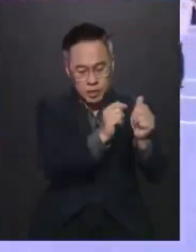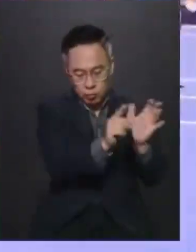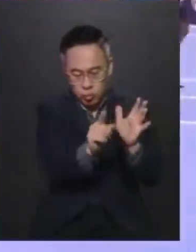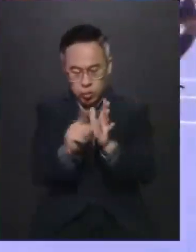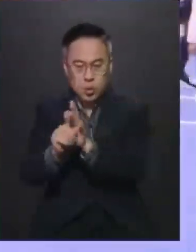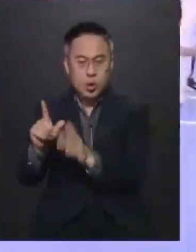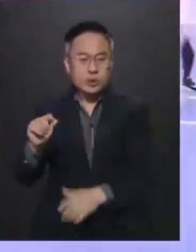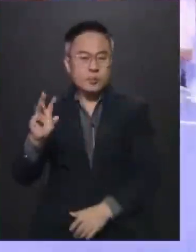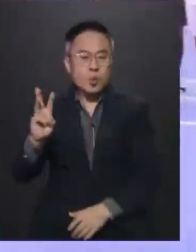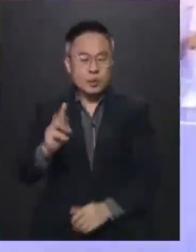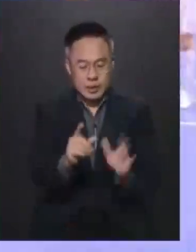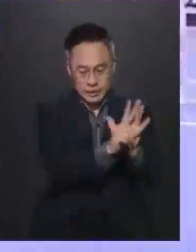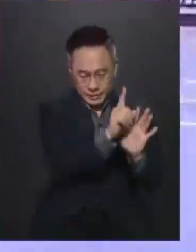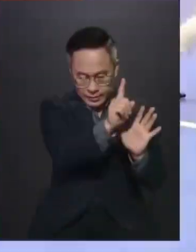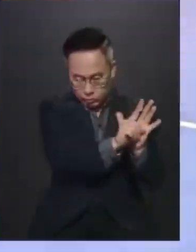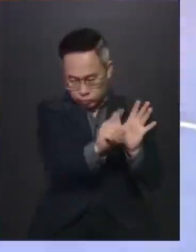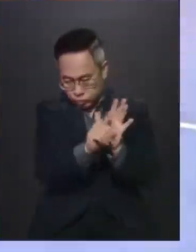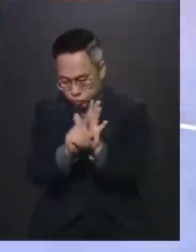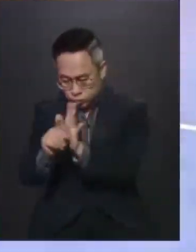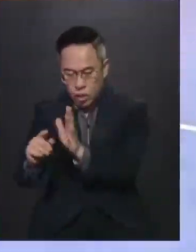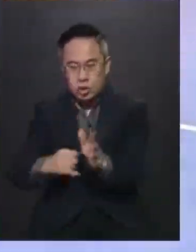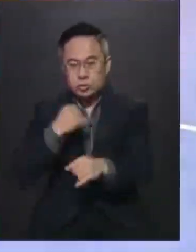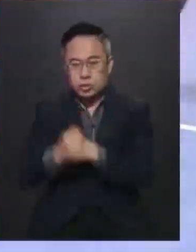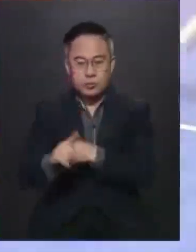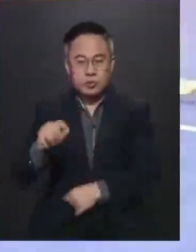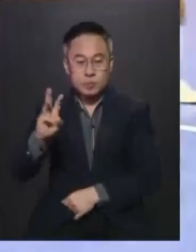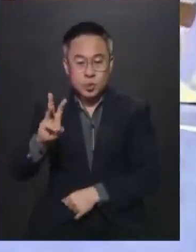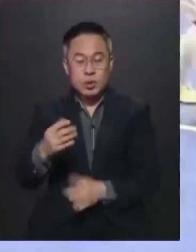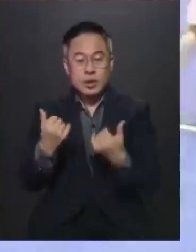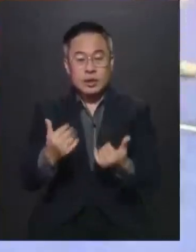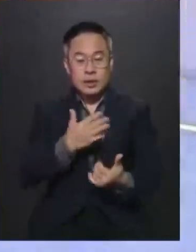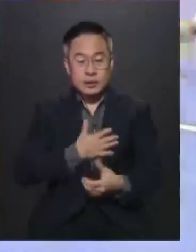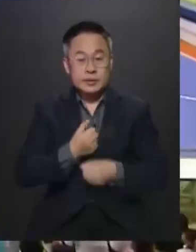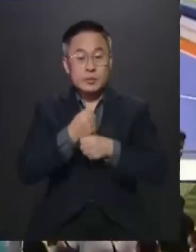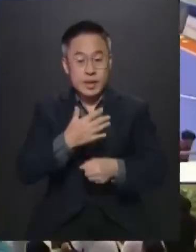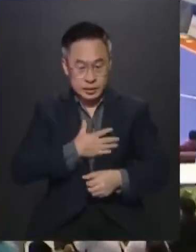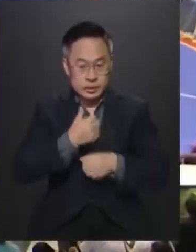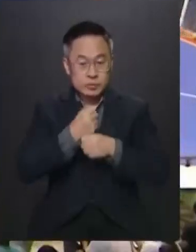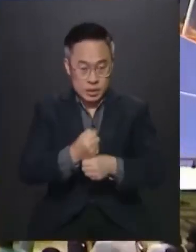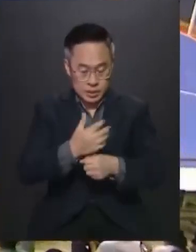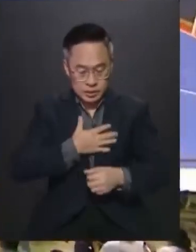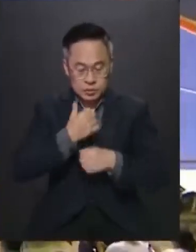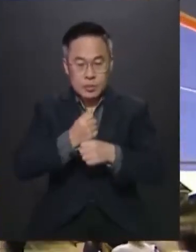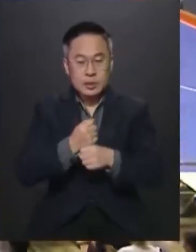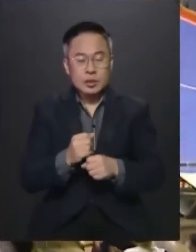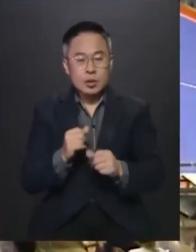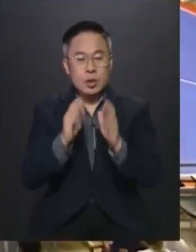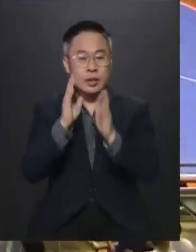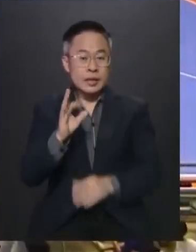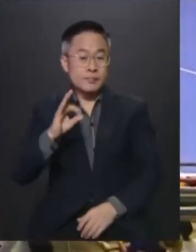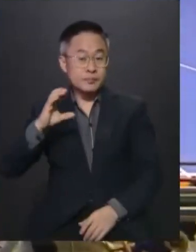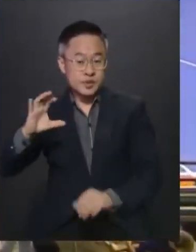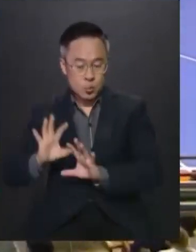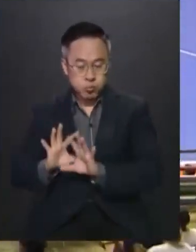เกมทั้งซีซั่นนะครับโดยเกมเย่าของแต่ละสโมสรครับในซีซั่นนี้ถือว่าได้รับความสนใจจากแฟนฟุตซอลจำนวนมากเลยนะฮะที่ไปติดตามแบบ